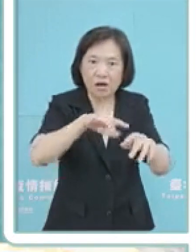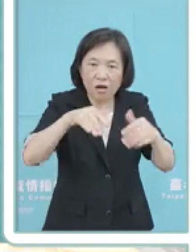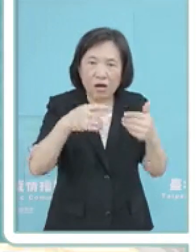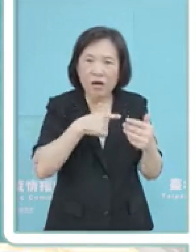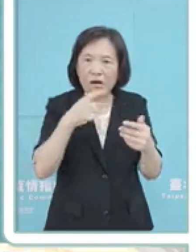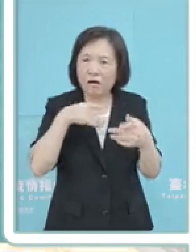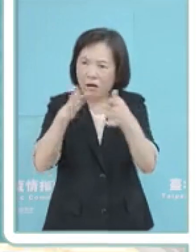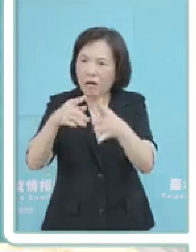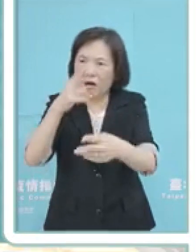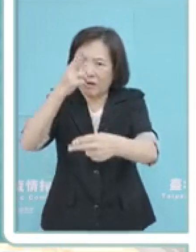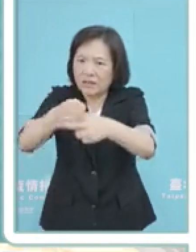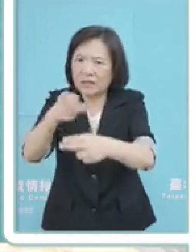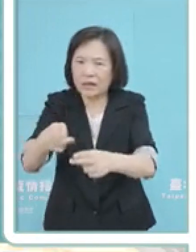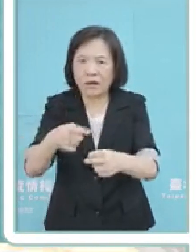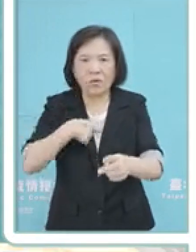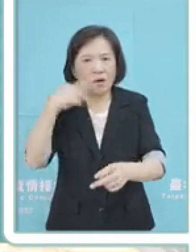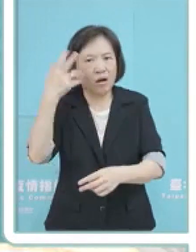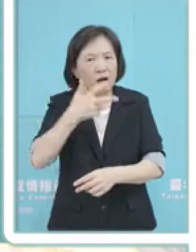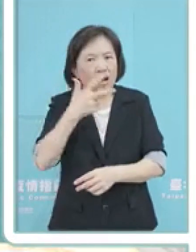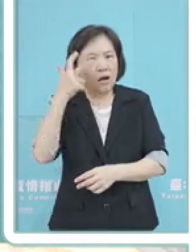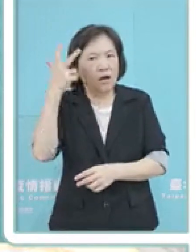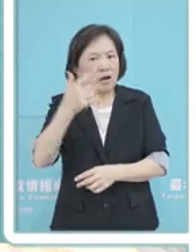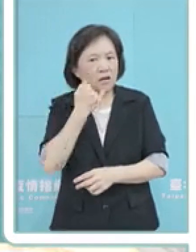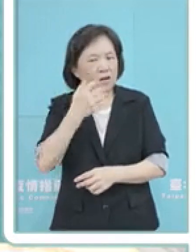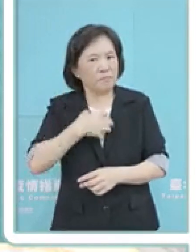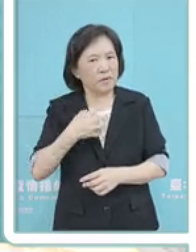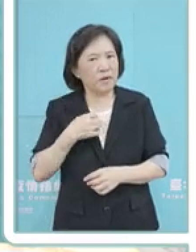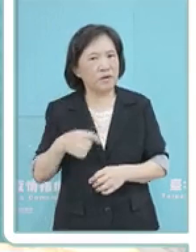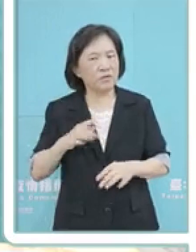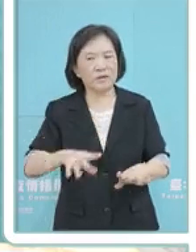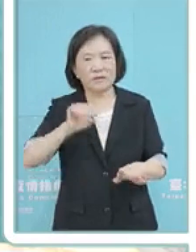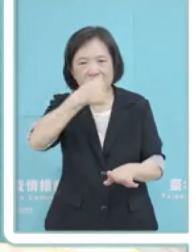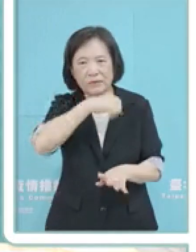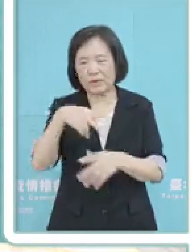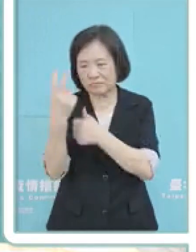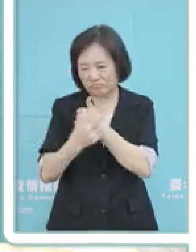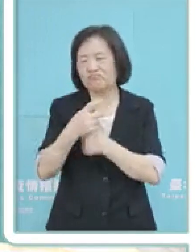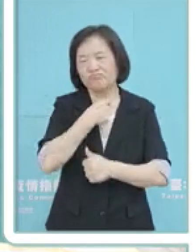可怕的，这是我们台湾社会要去反省跟思考的地方了。